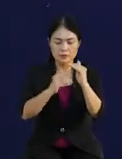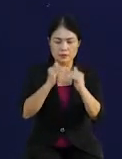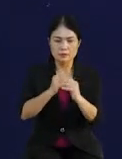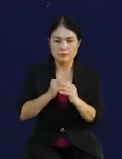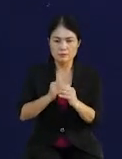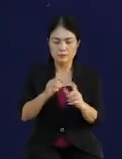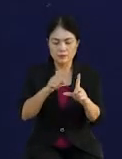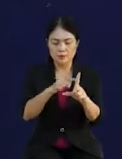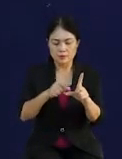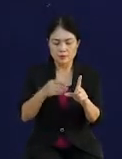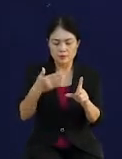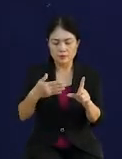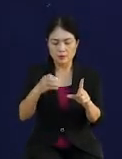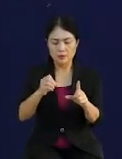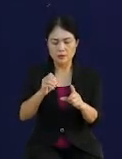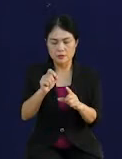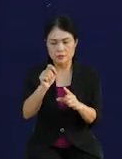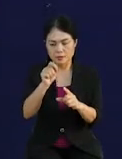cao sấp được rồi